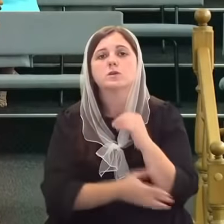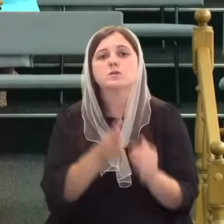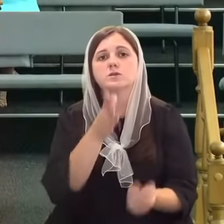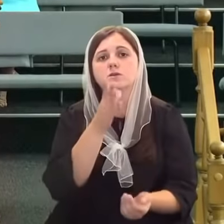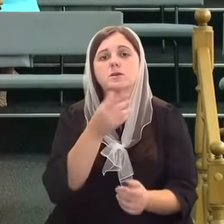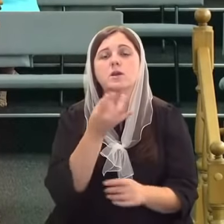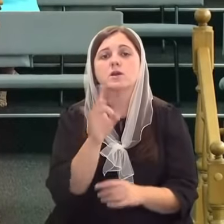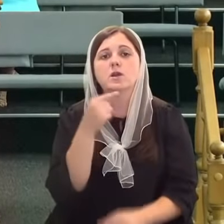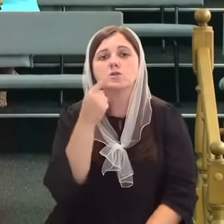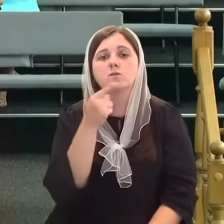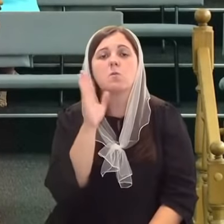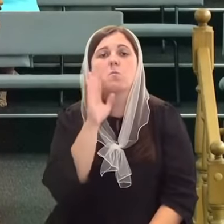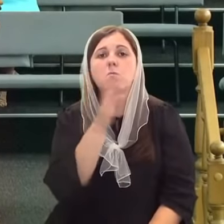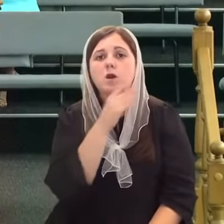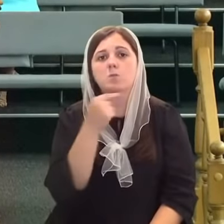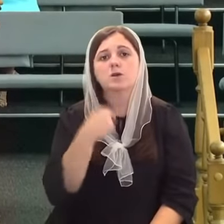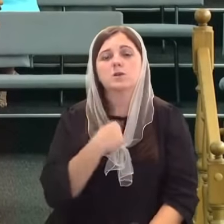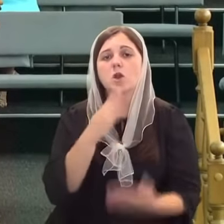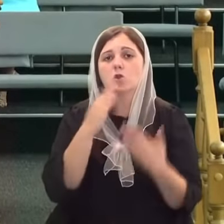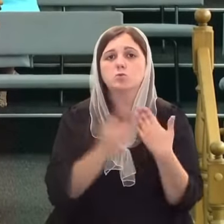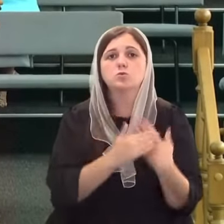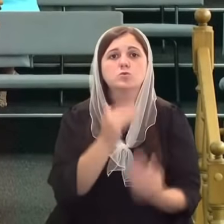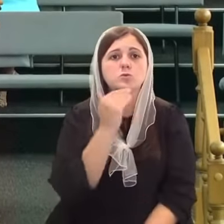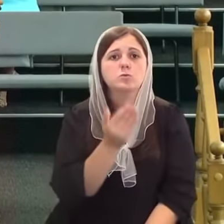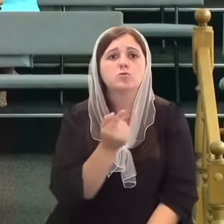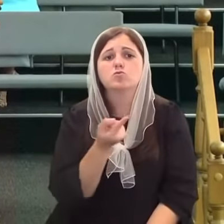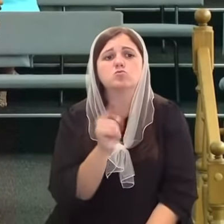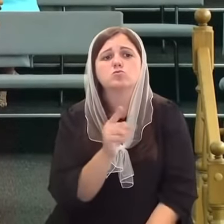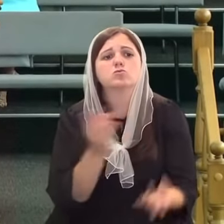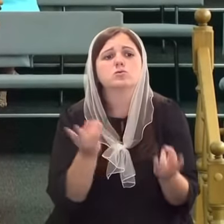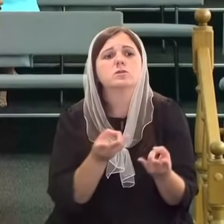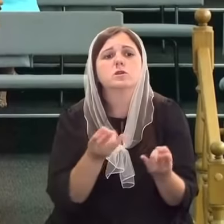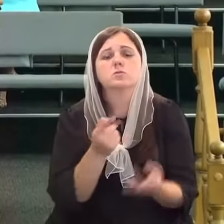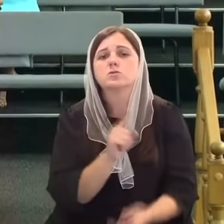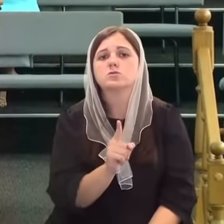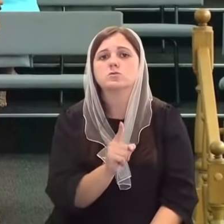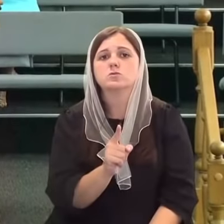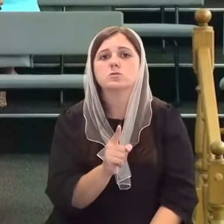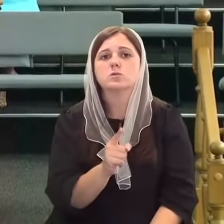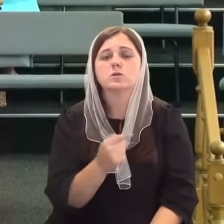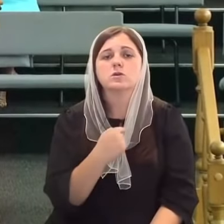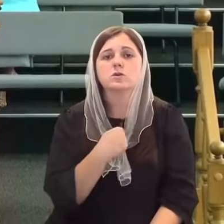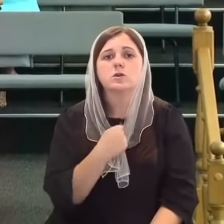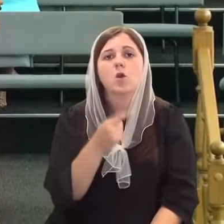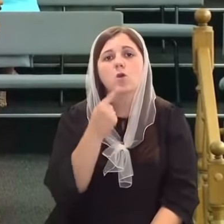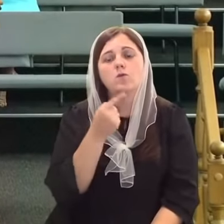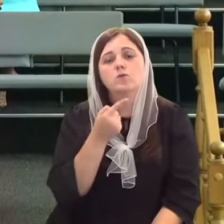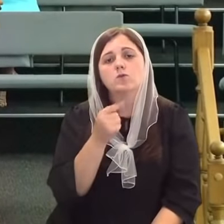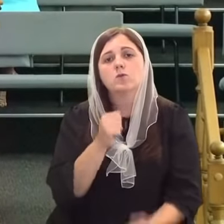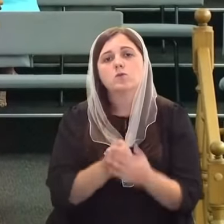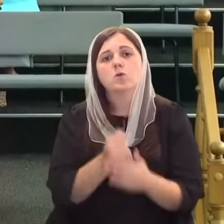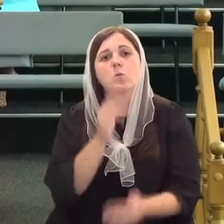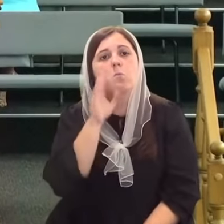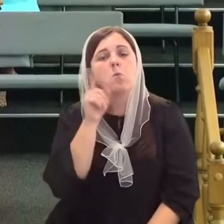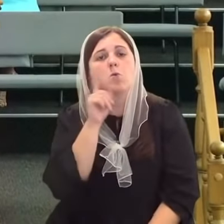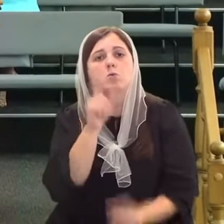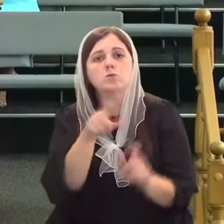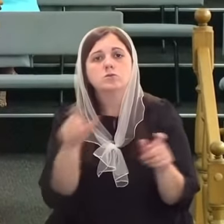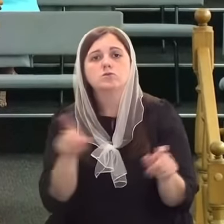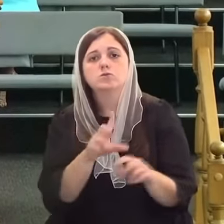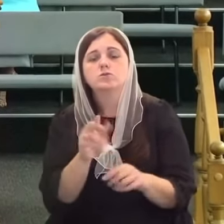я люблю тебя». Просто так, не потому что тебе что-то нужно. Я хочу обратиться к молодым людям, чтобы